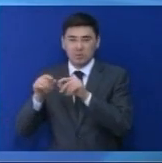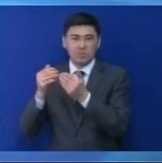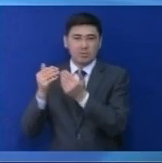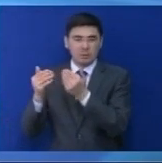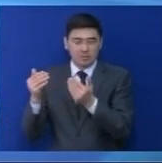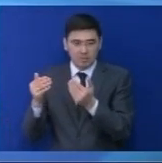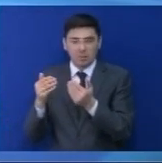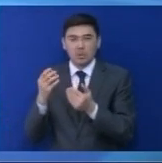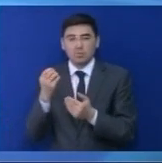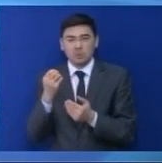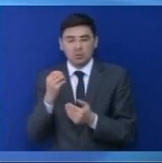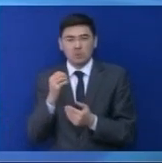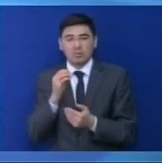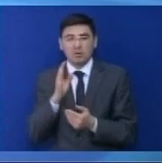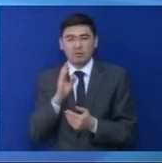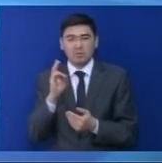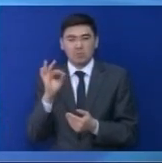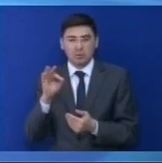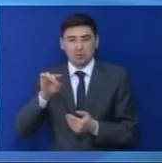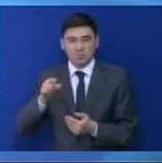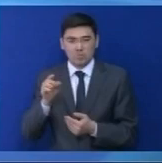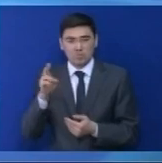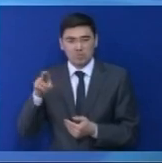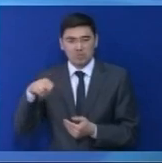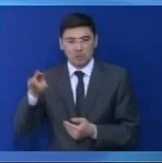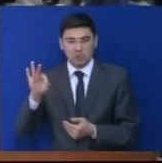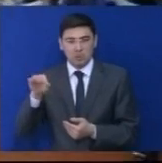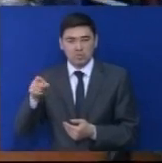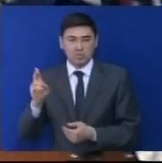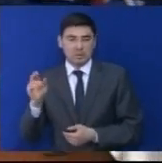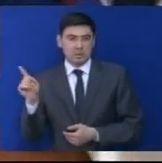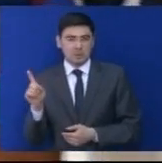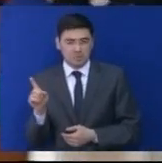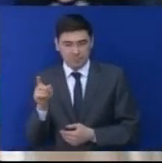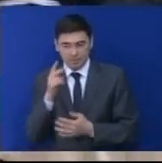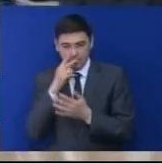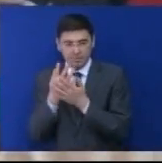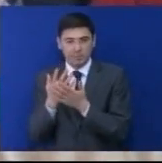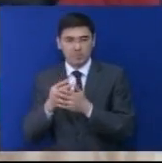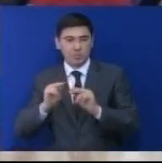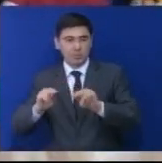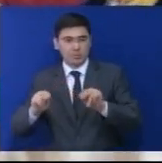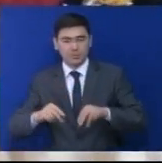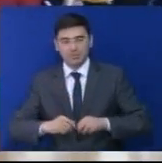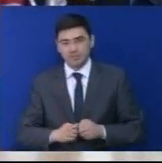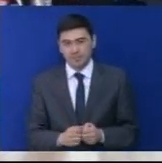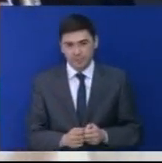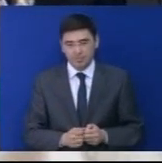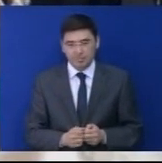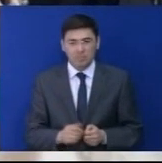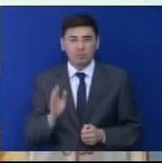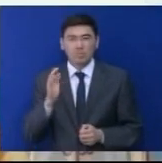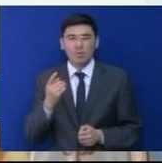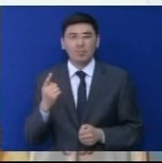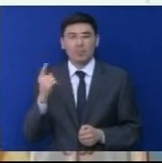и разработчиков портала vko.ddo.kz. 1 июня текущего года родители детей, поступающих в